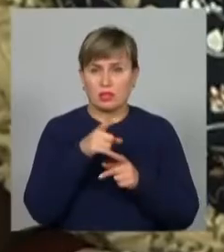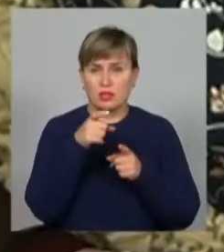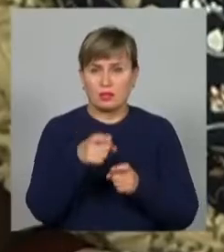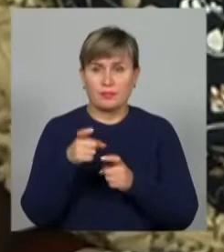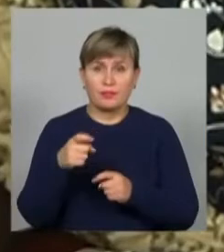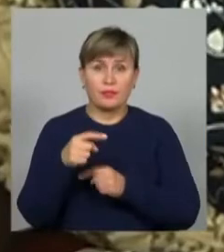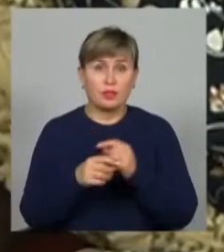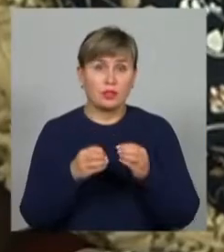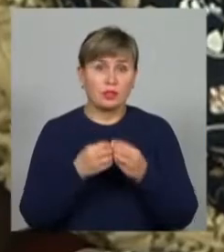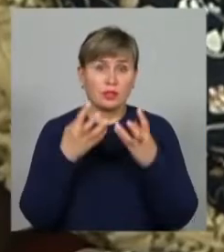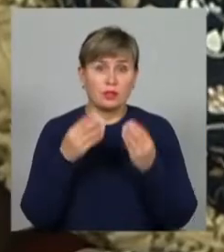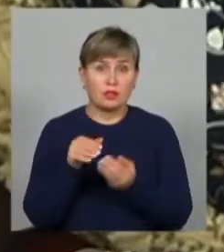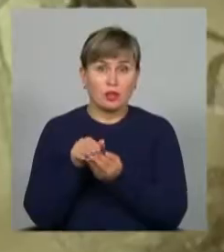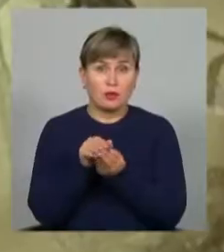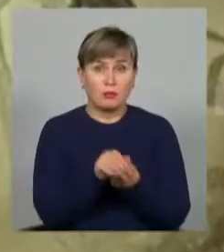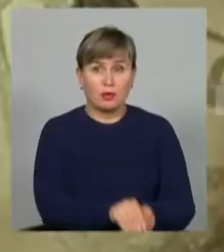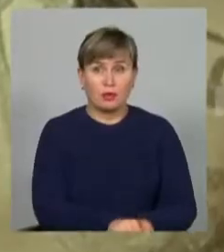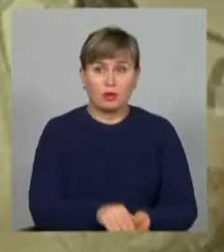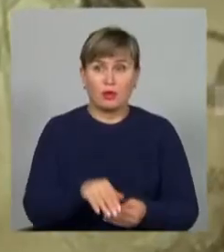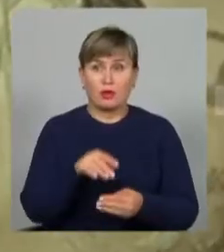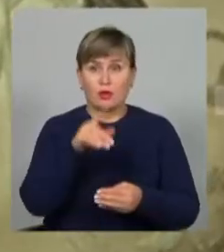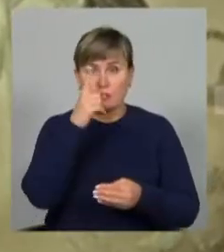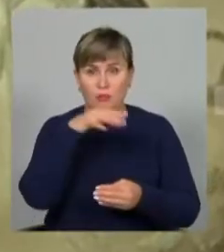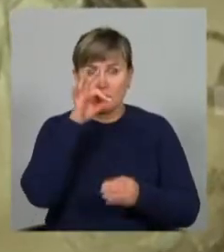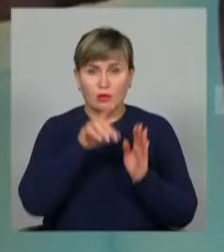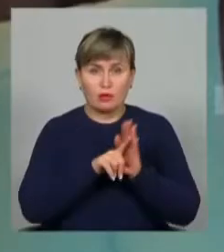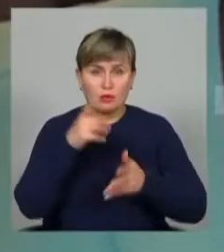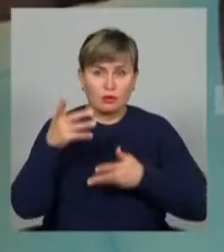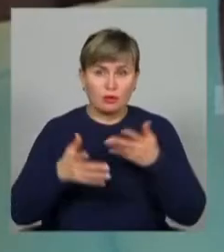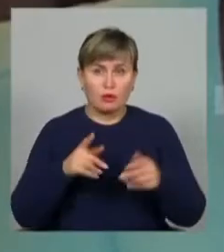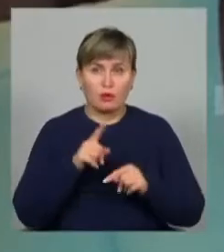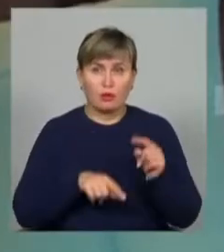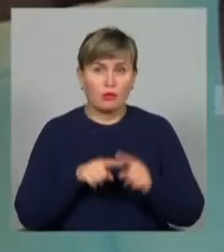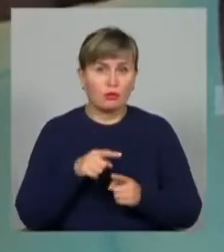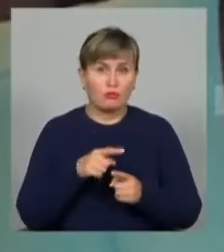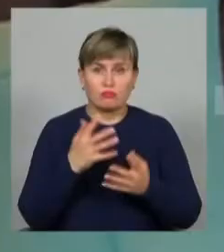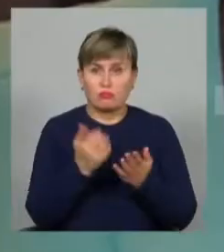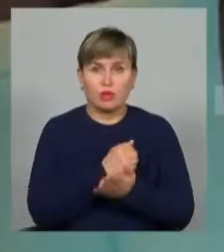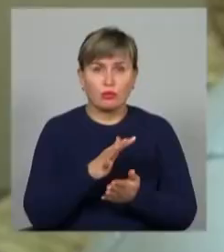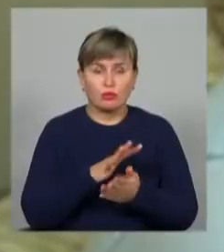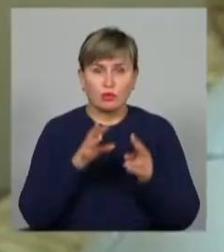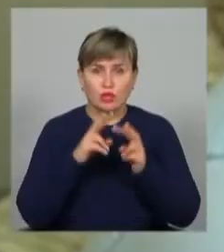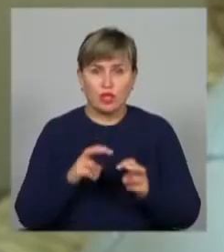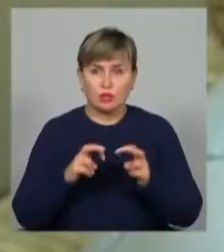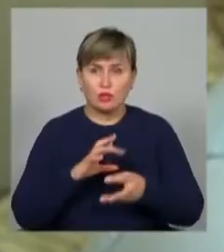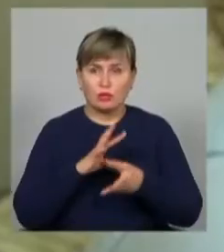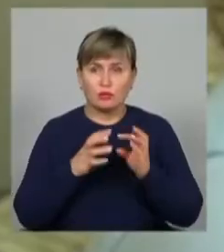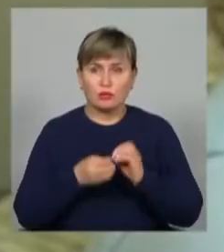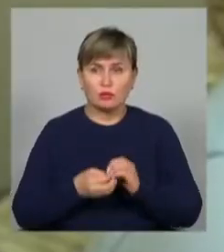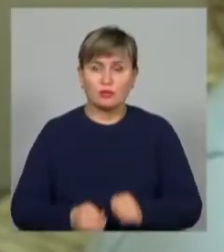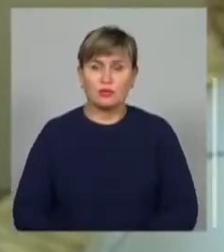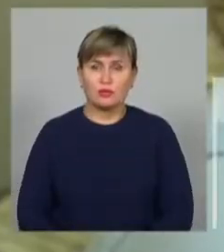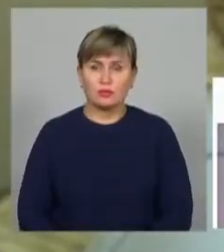вот через 10 дней после похорон правоохранители провели эксгумацию. Родственники все еще не получили результаты экспертизы. Это на самом деле